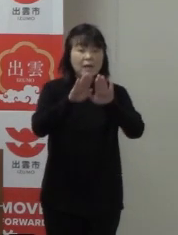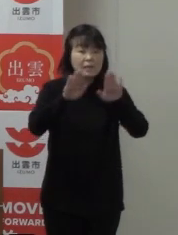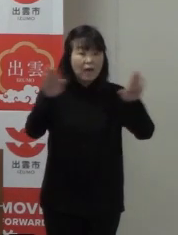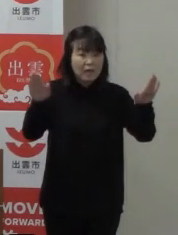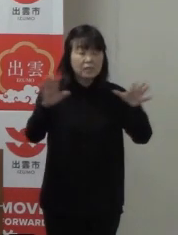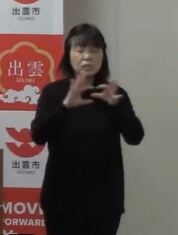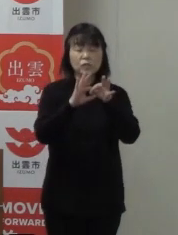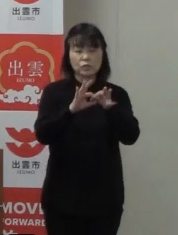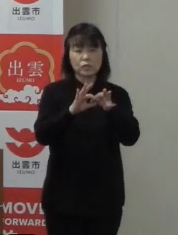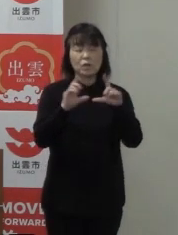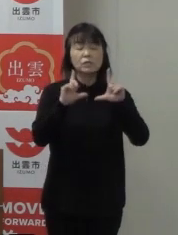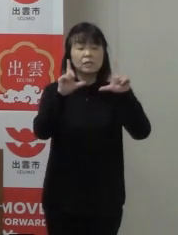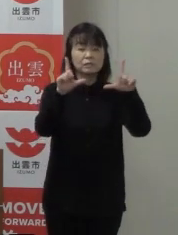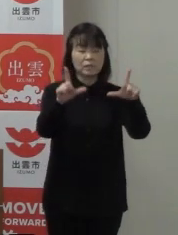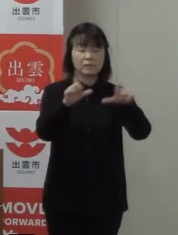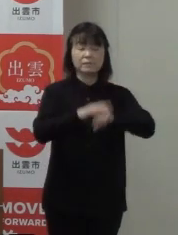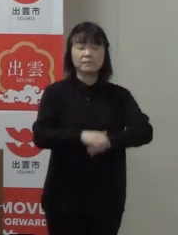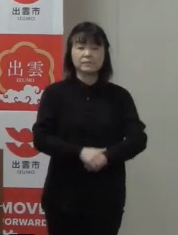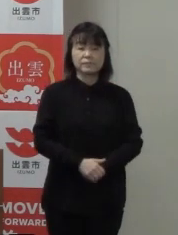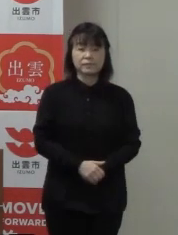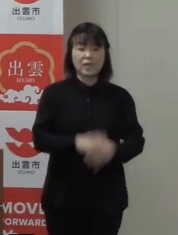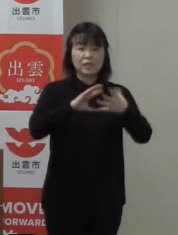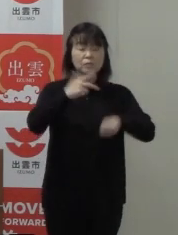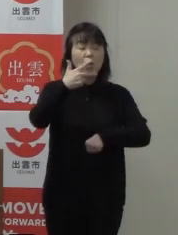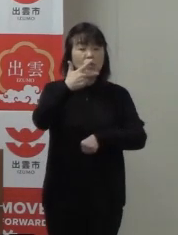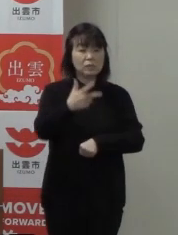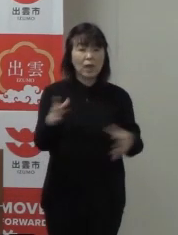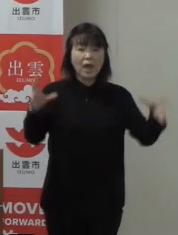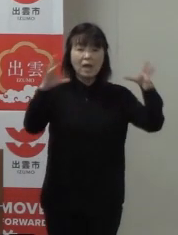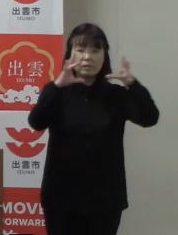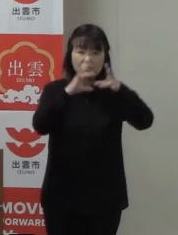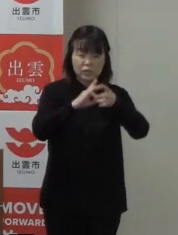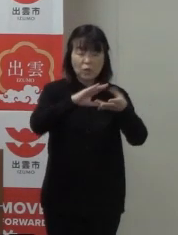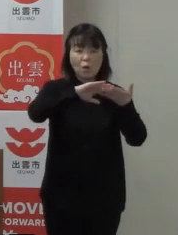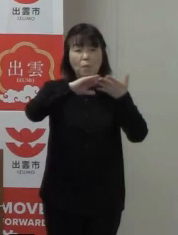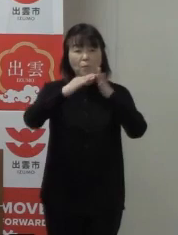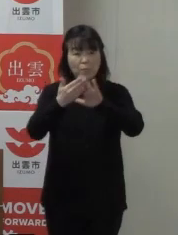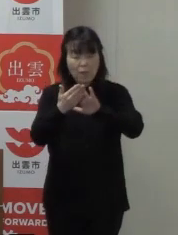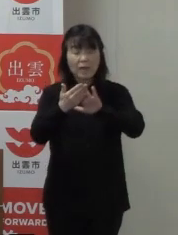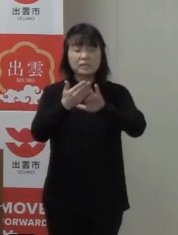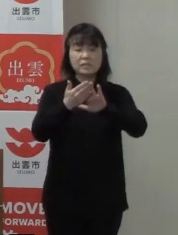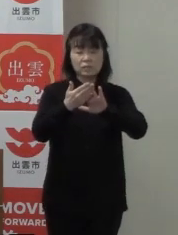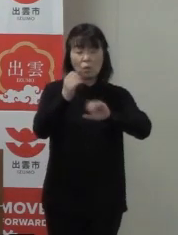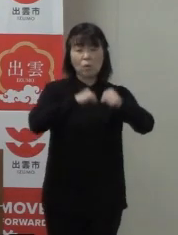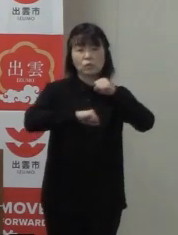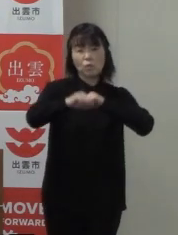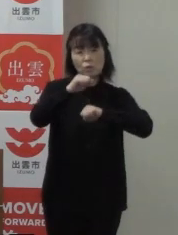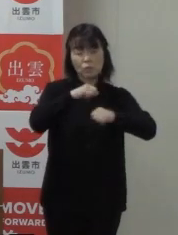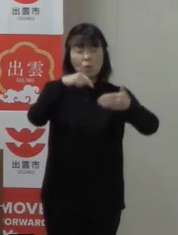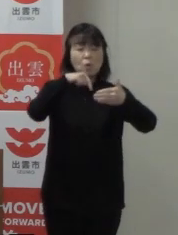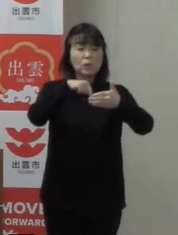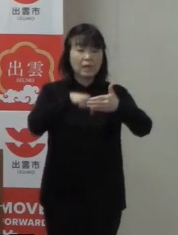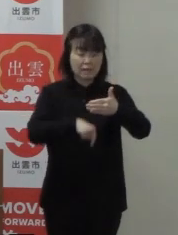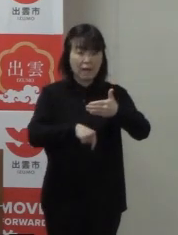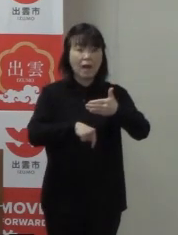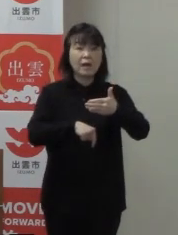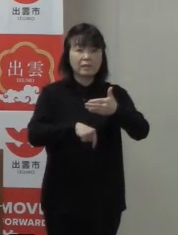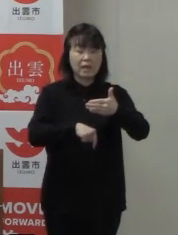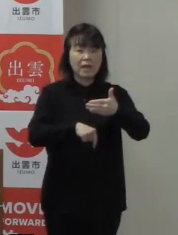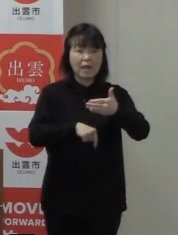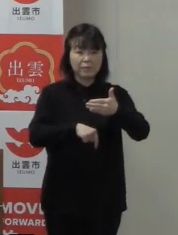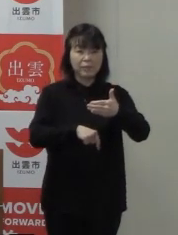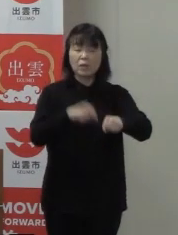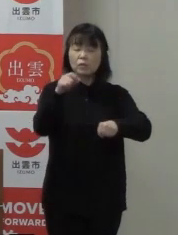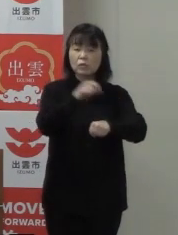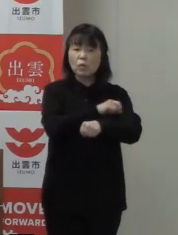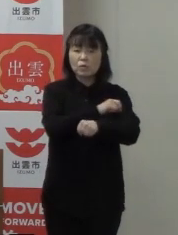ます。これは出雲市では縁結びの町ならではの取り組みとして、オリジナル婚姻届を活